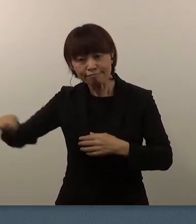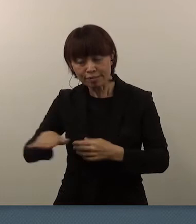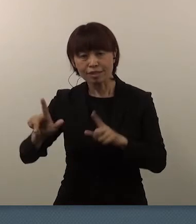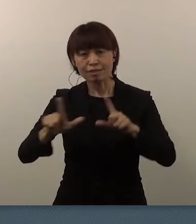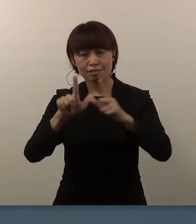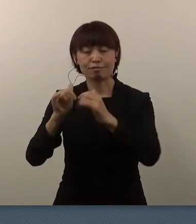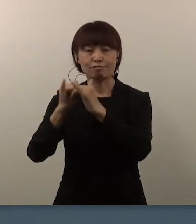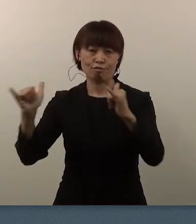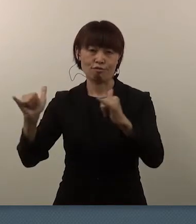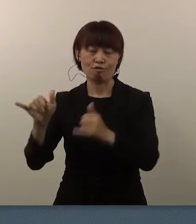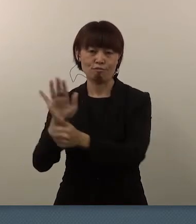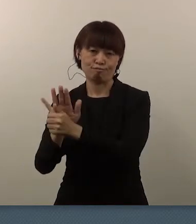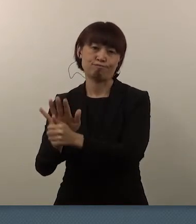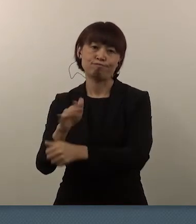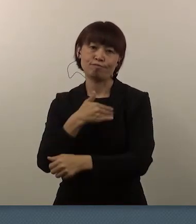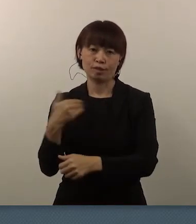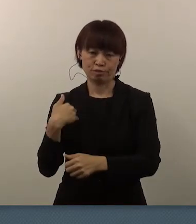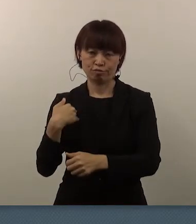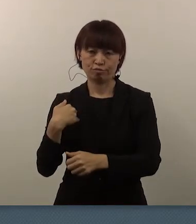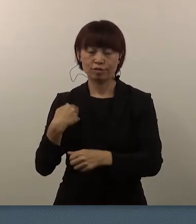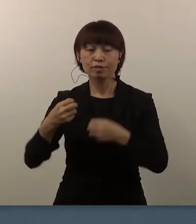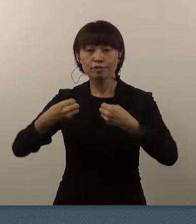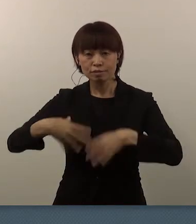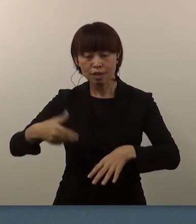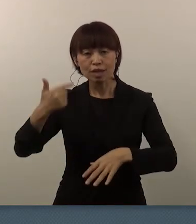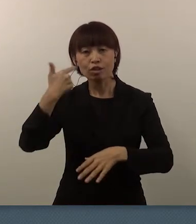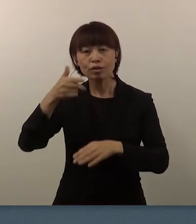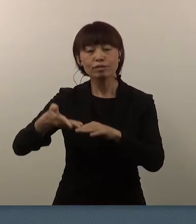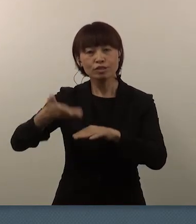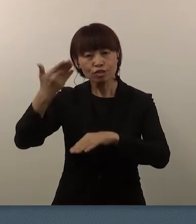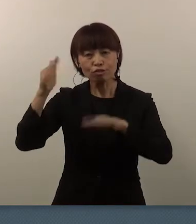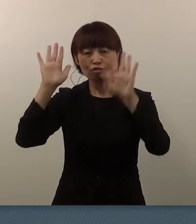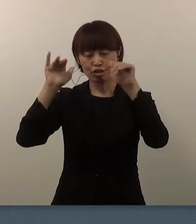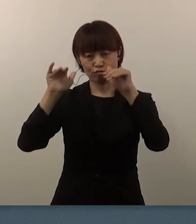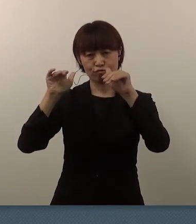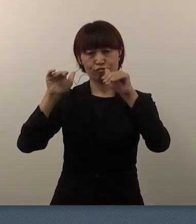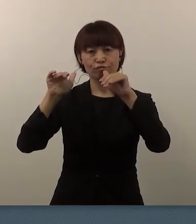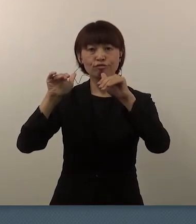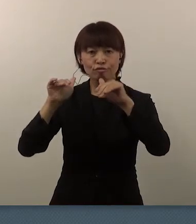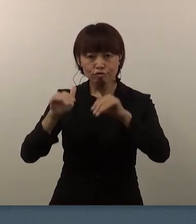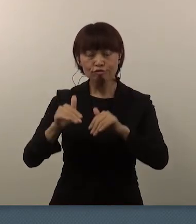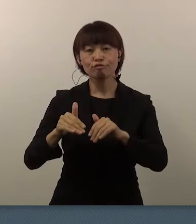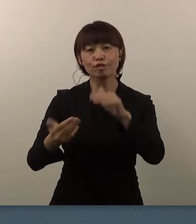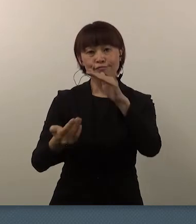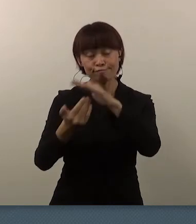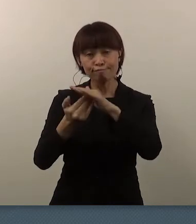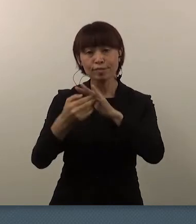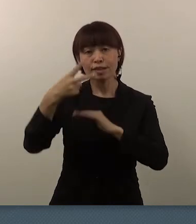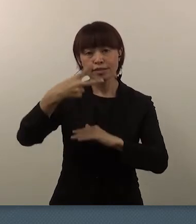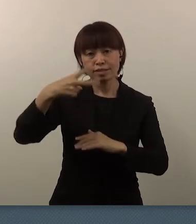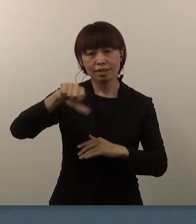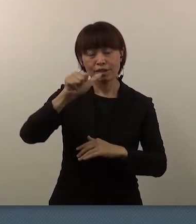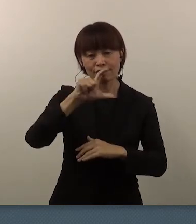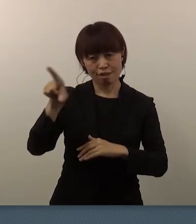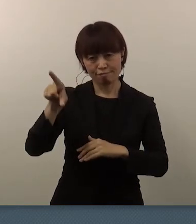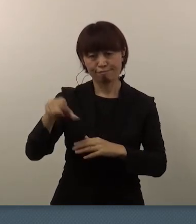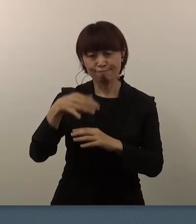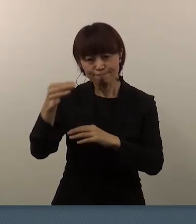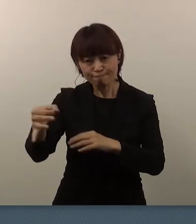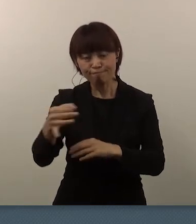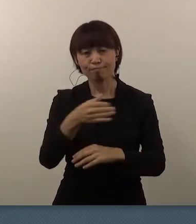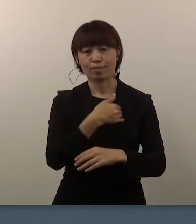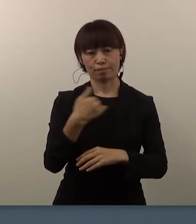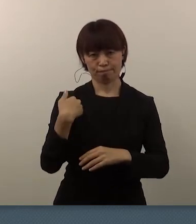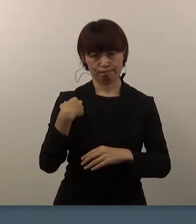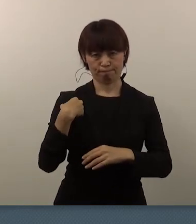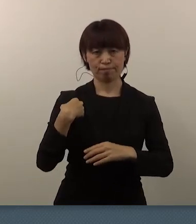方が飼っている生後6ヶ月以上の犬で、補助額の上限は2500円です。